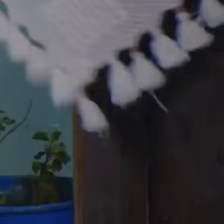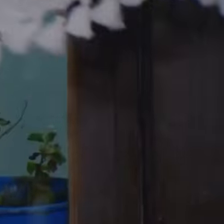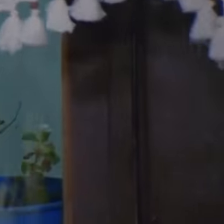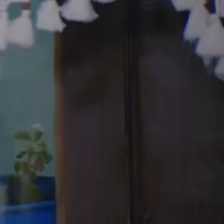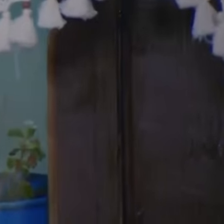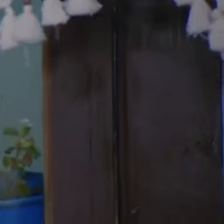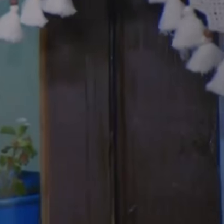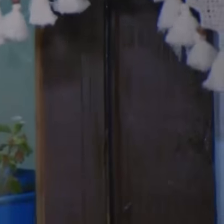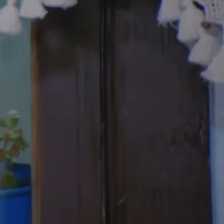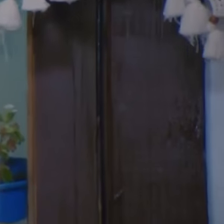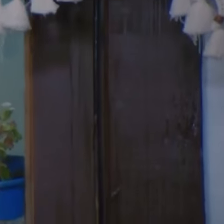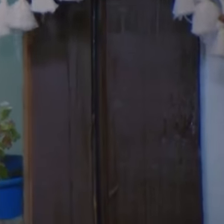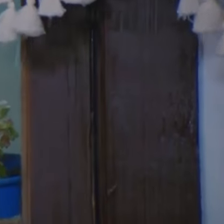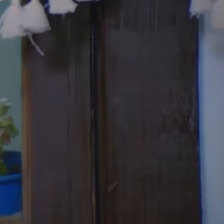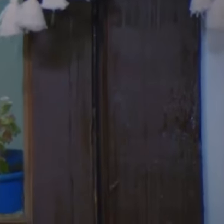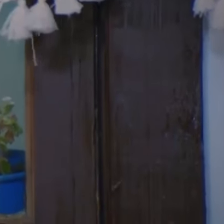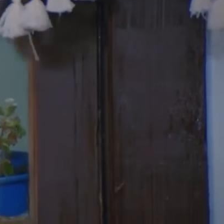camından dışarıya baktı.